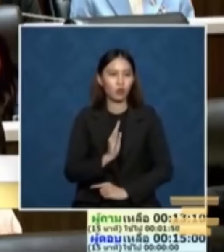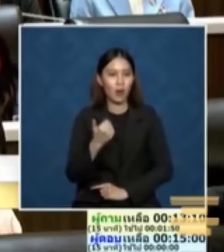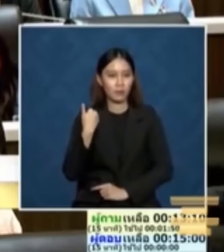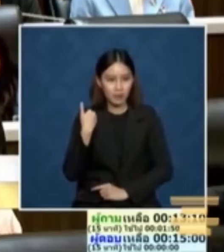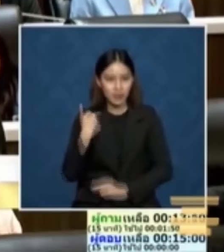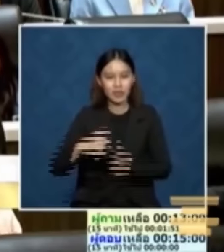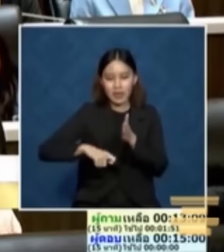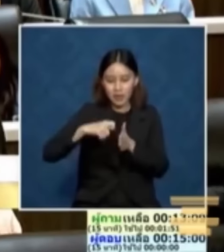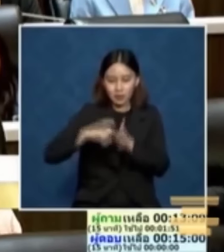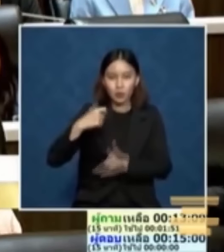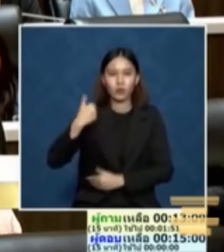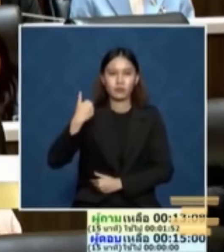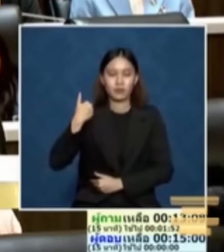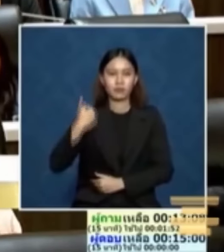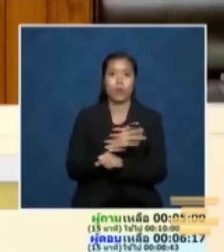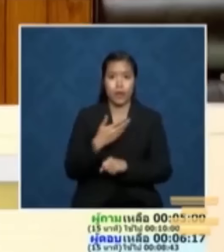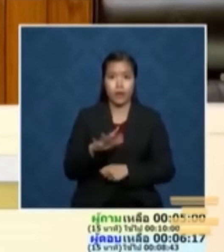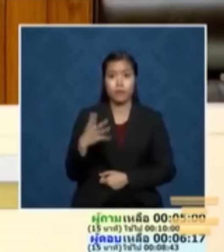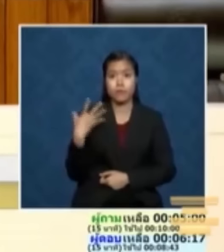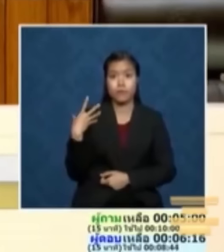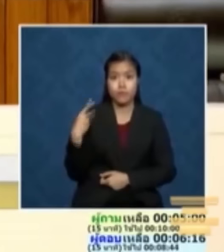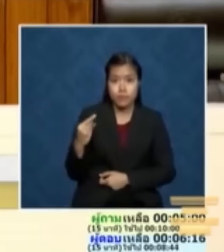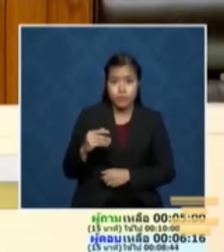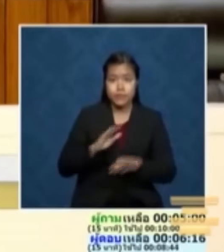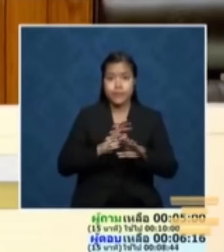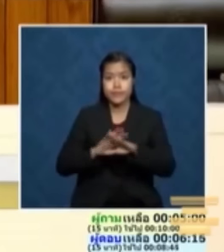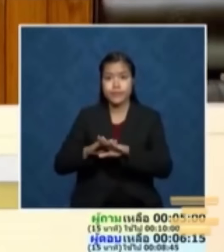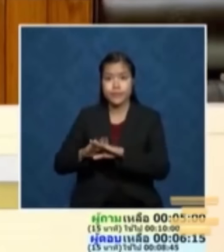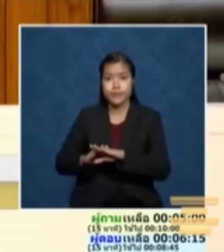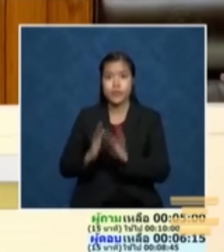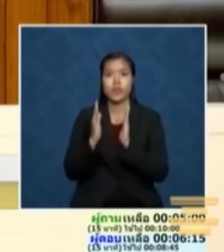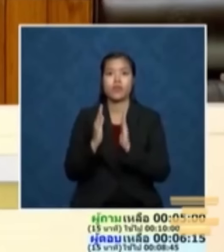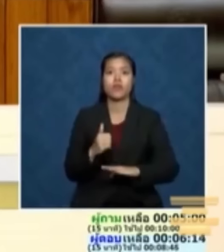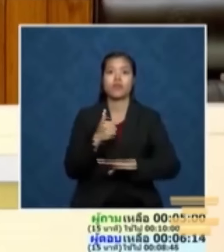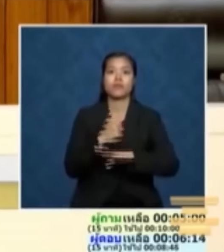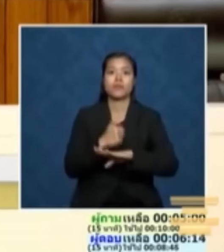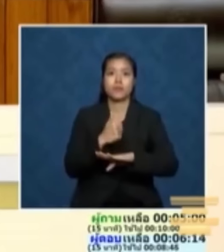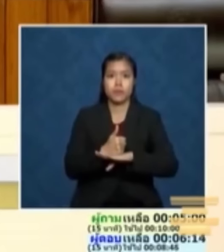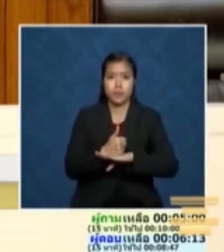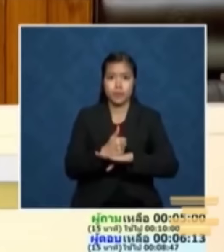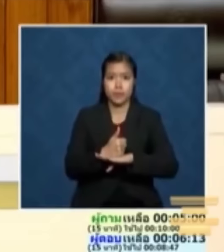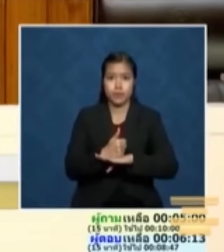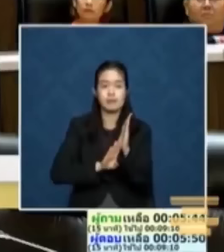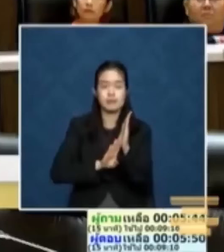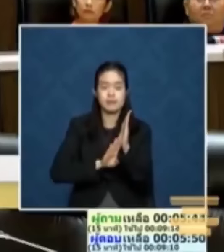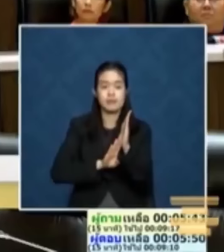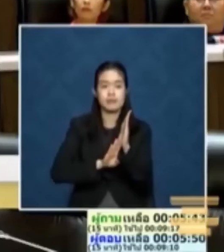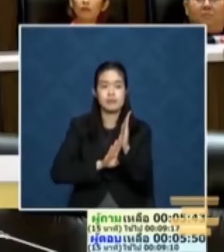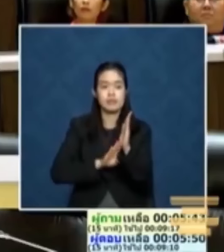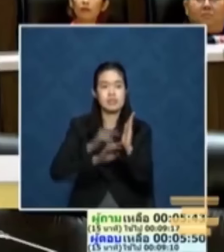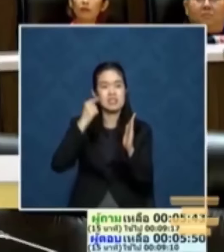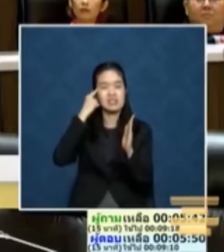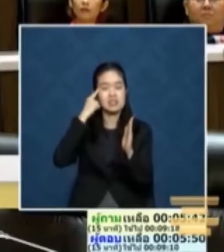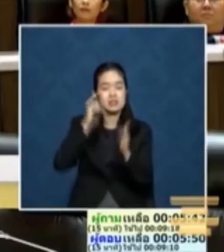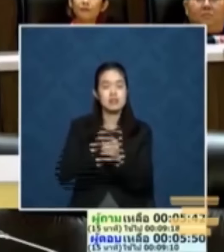กดนะสสพรรคก้าวไกลชนทิชาแจ้งเร็ววันนี้ตั้งกระทู้ถามนะมีอยู่สองประเด็นห